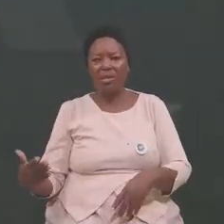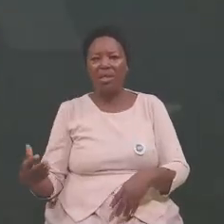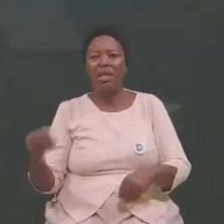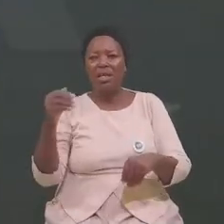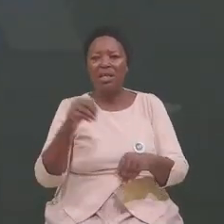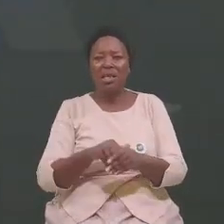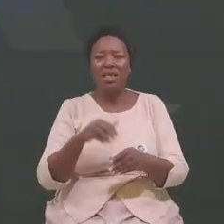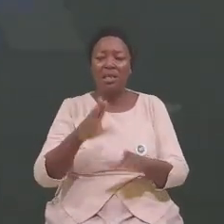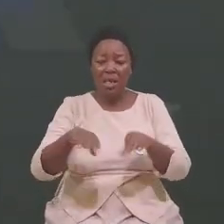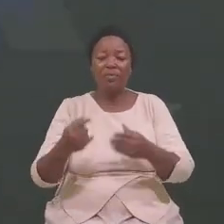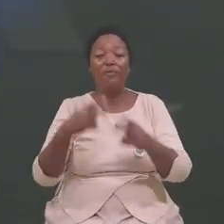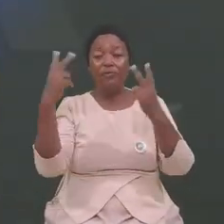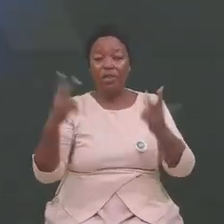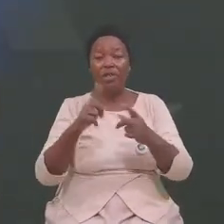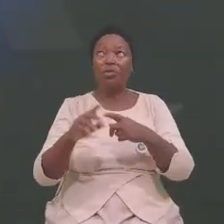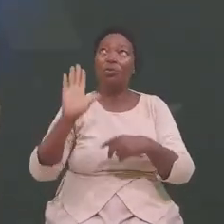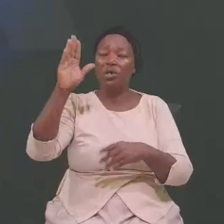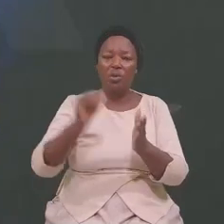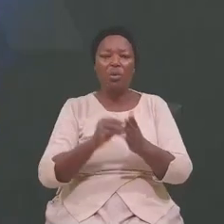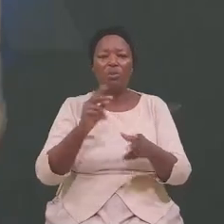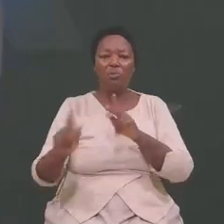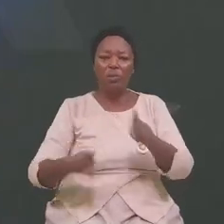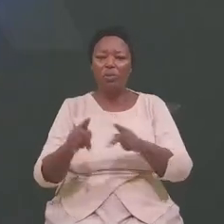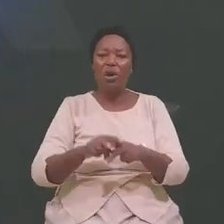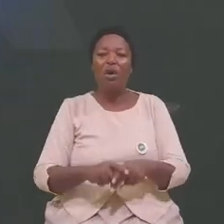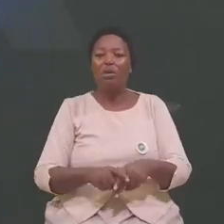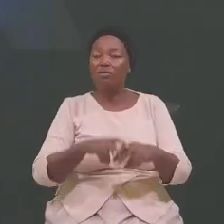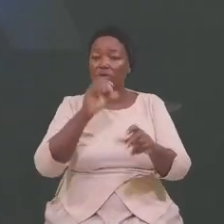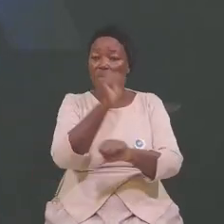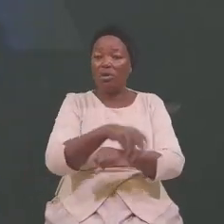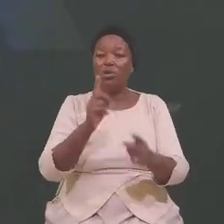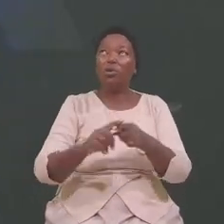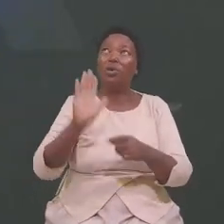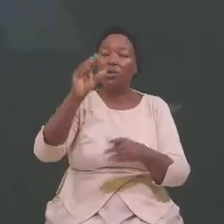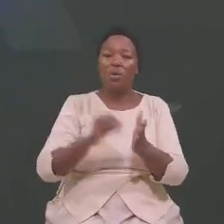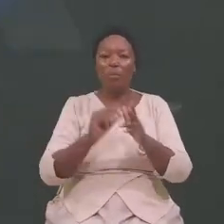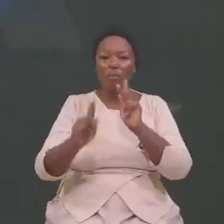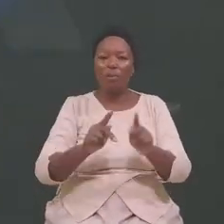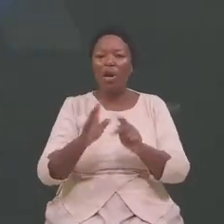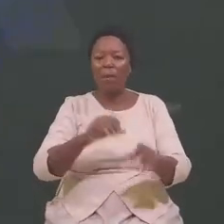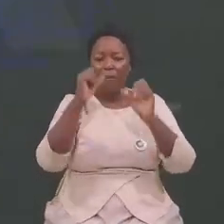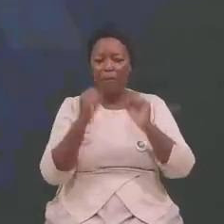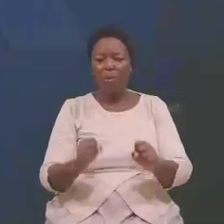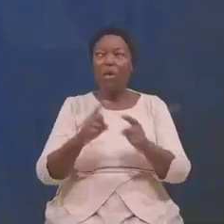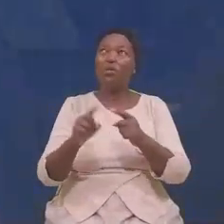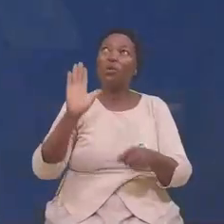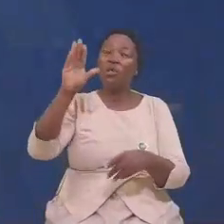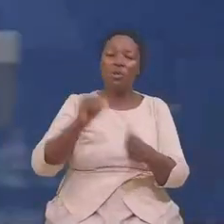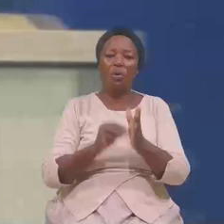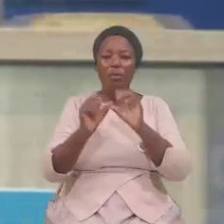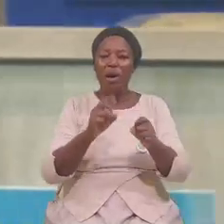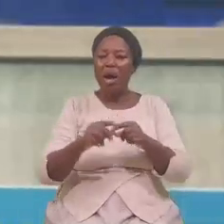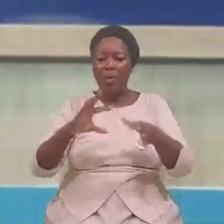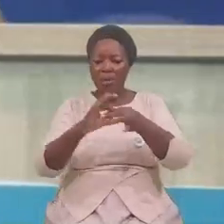la victoire à son peuple, le triomphe à son peuple, la puissance à son peuple et libérant